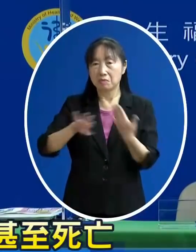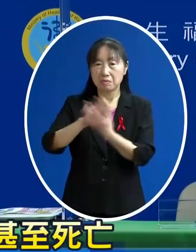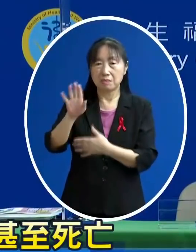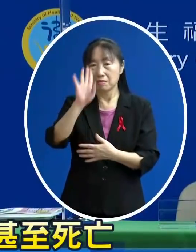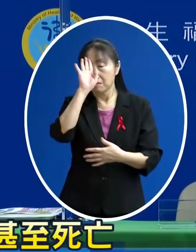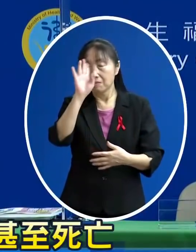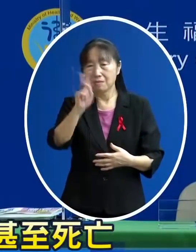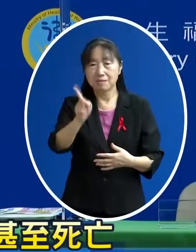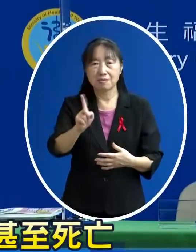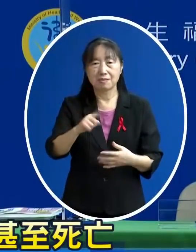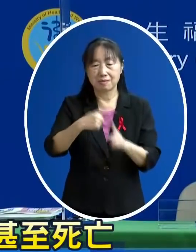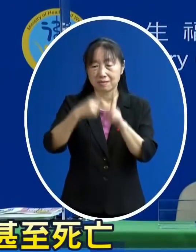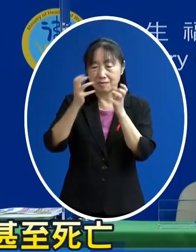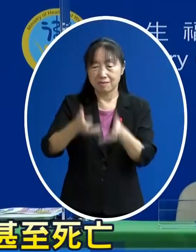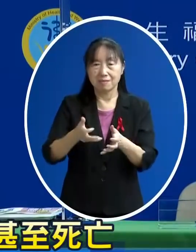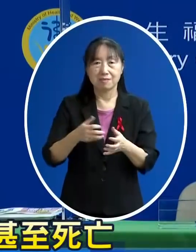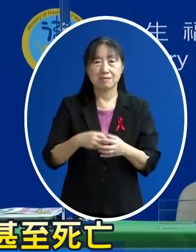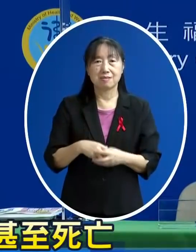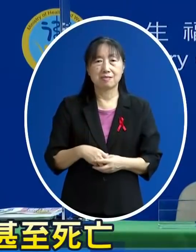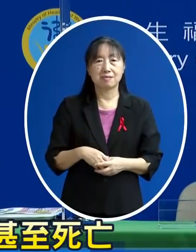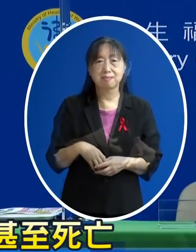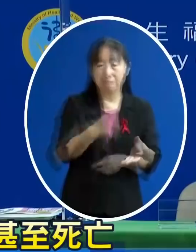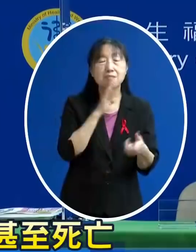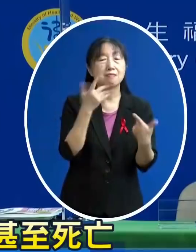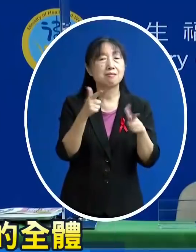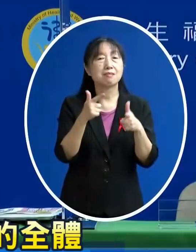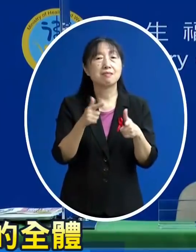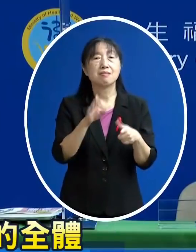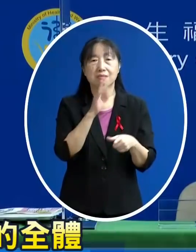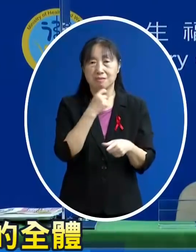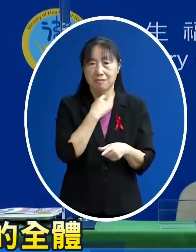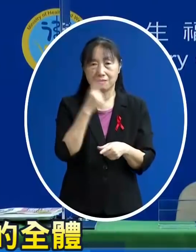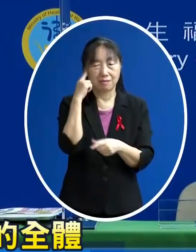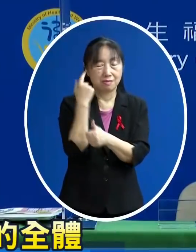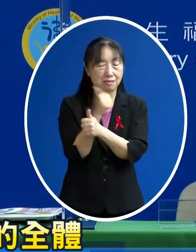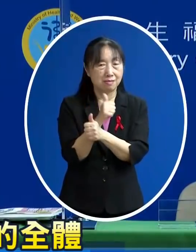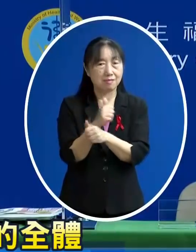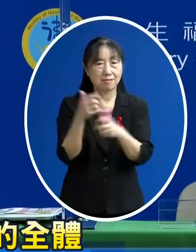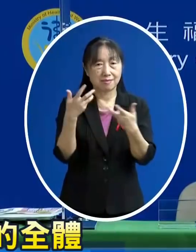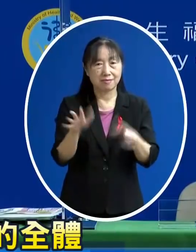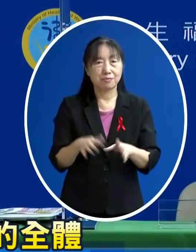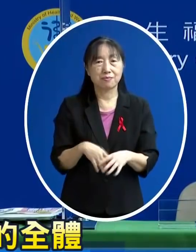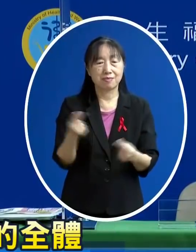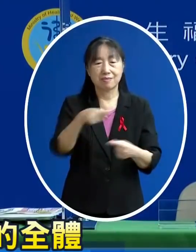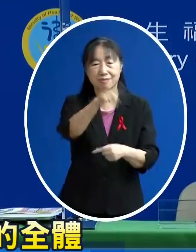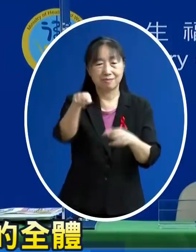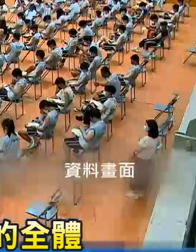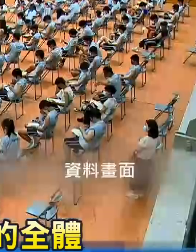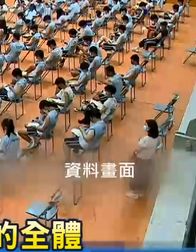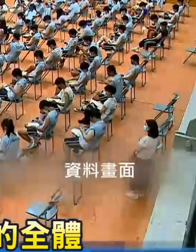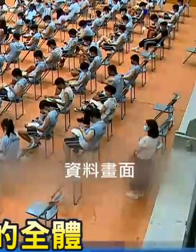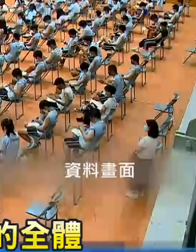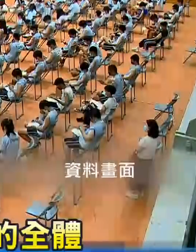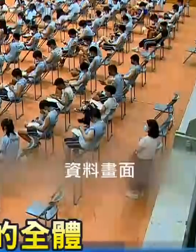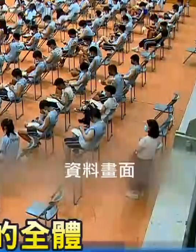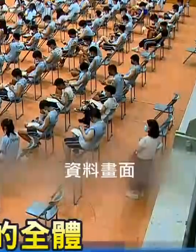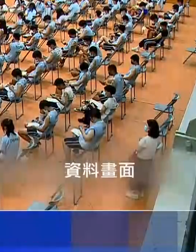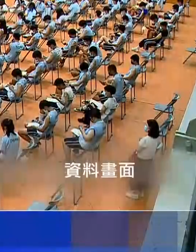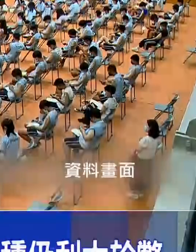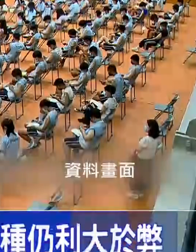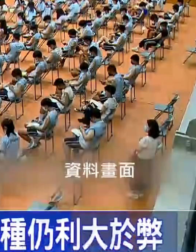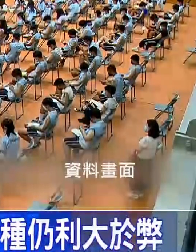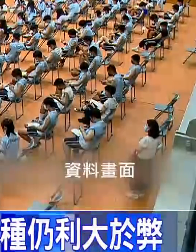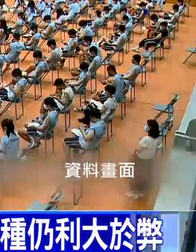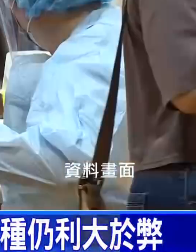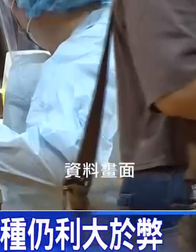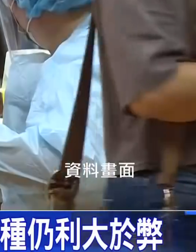并发症、重症，甚至死亡。考虑到，整个 民众的全体。 毕竟新变异株在境